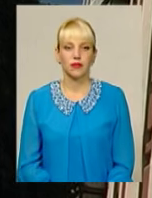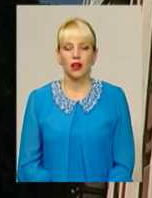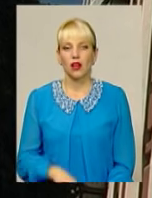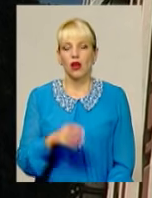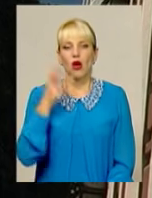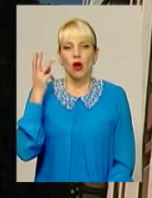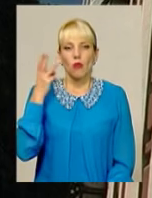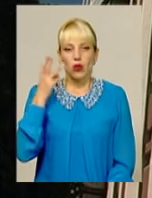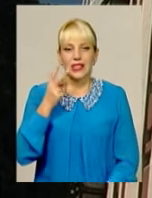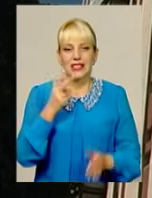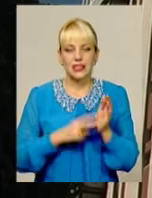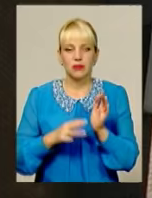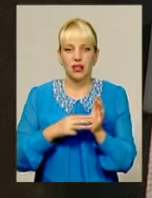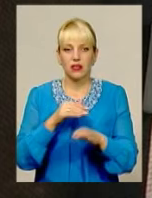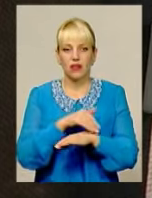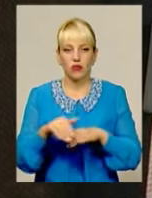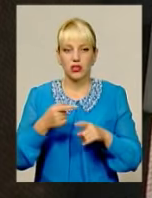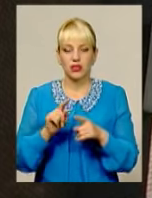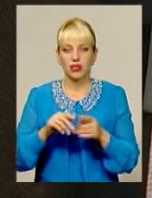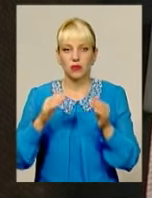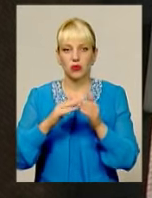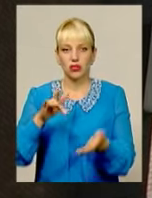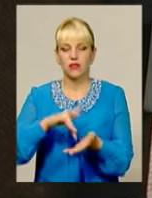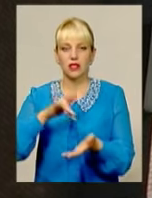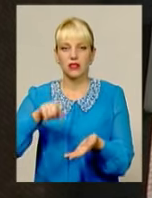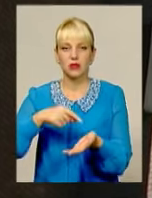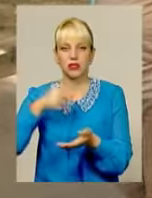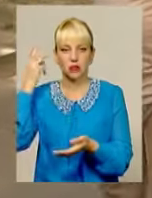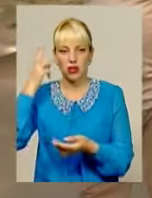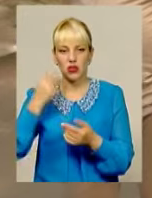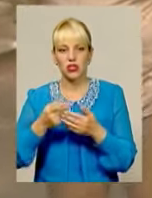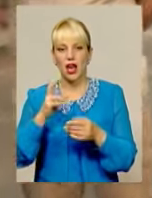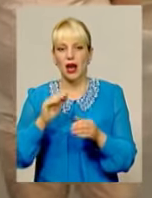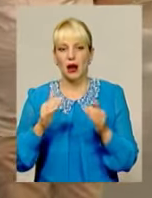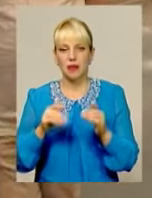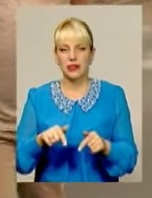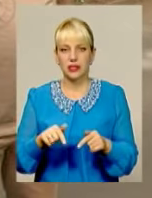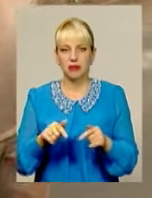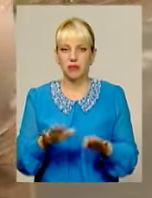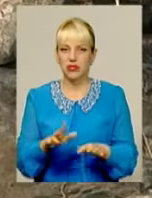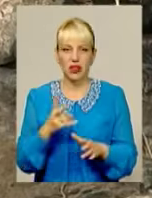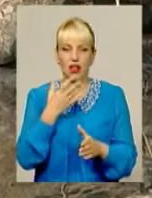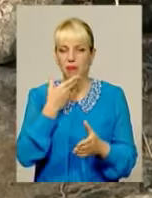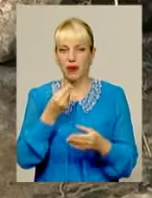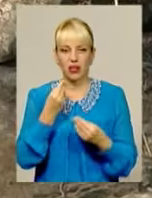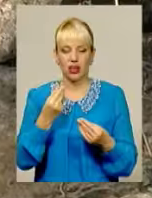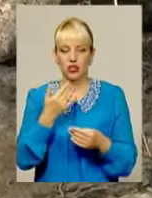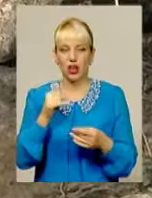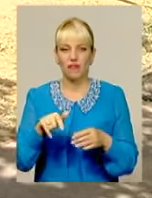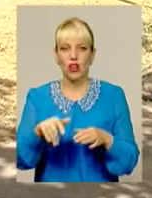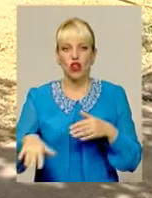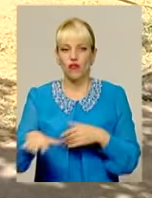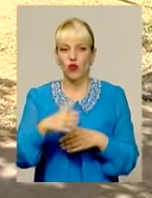Подільська, 78. Будинок у самому центрі Хмельницького. Але місто він зовсім не прикрашає, кажуть ці люди. У дворі немає лавок,